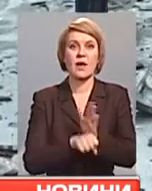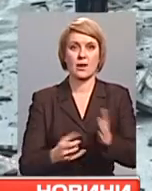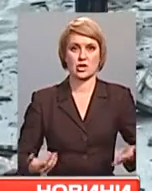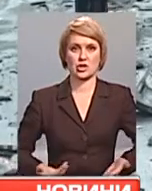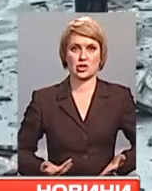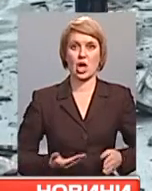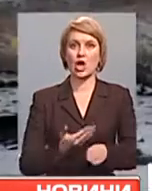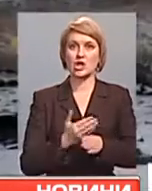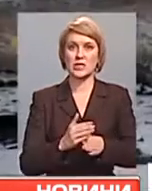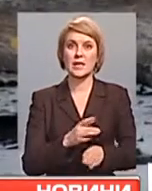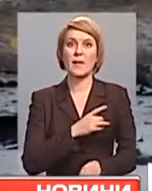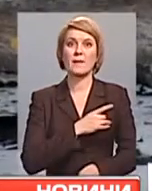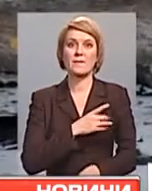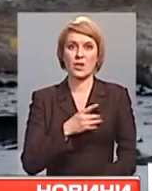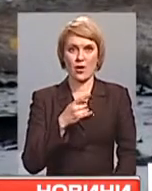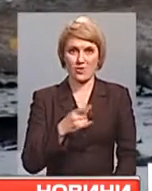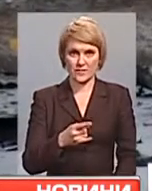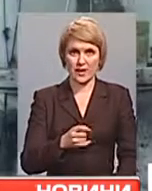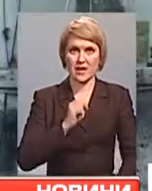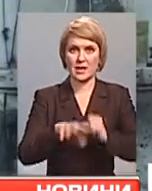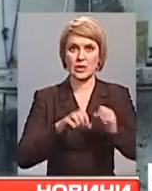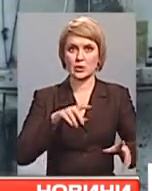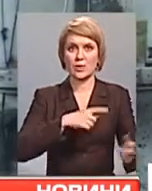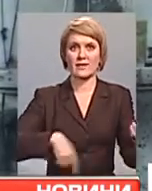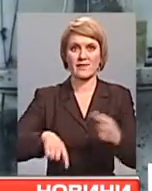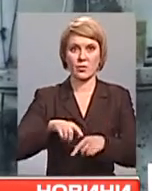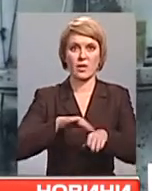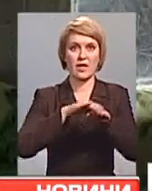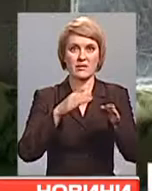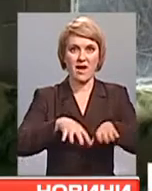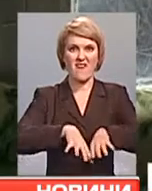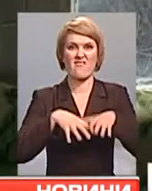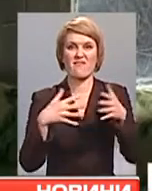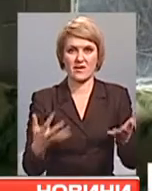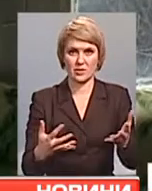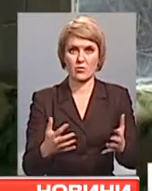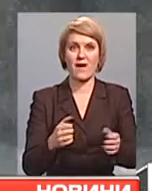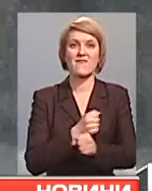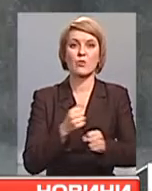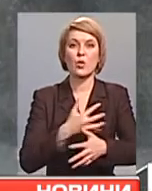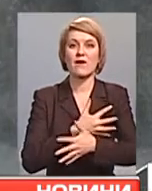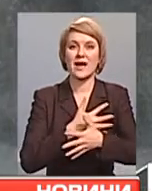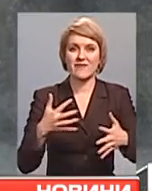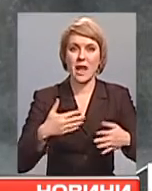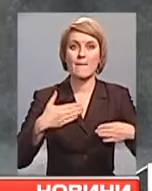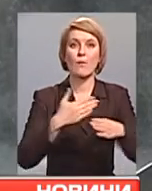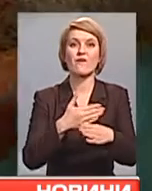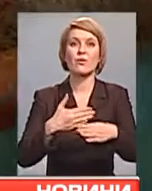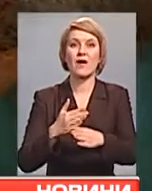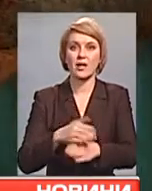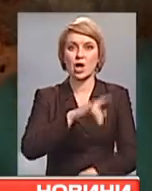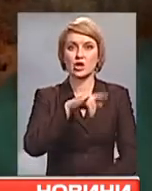Частини білого «Фольксвагена» розкидано довкола. Дах автівки вивернуло. Вибухова хвиля повибивала шибки в сусідній п'ятиповерхівці.